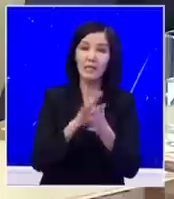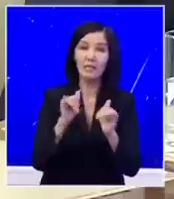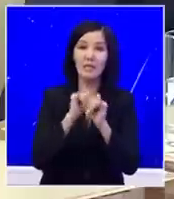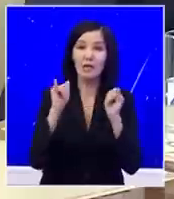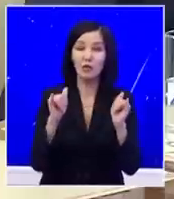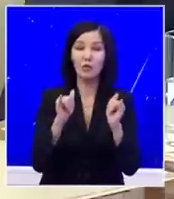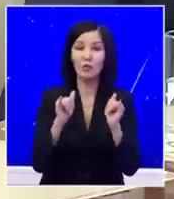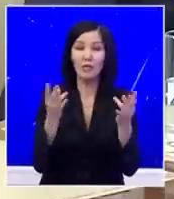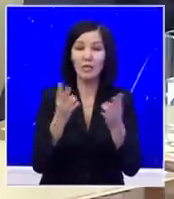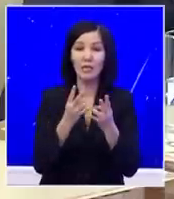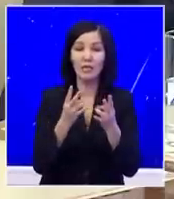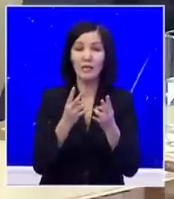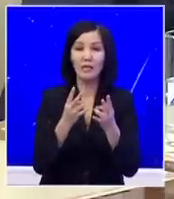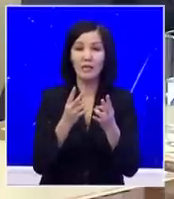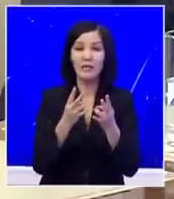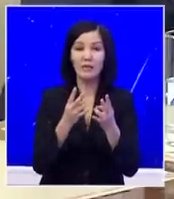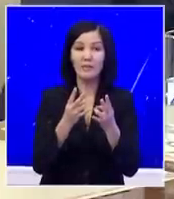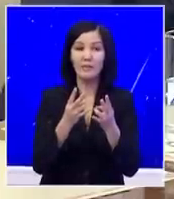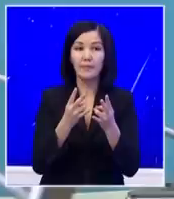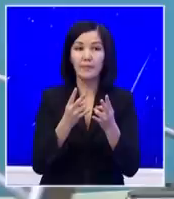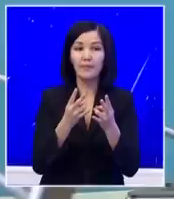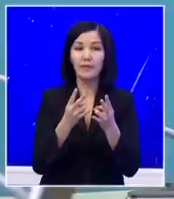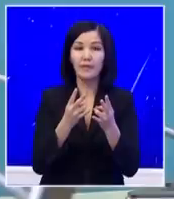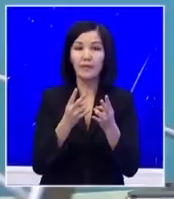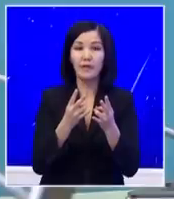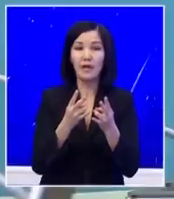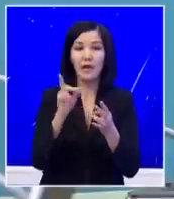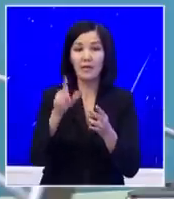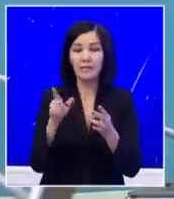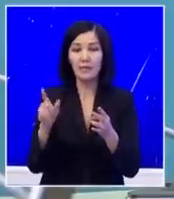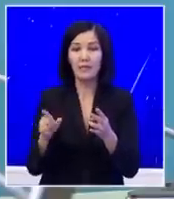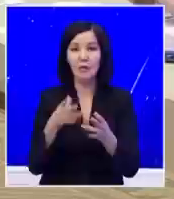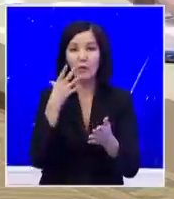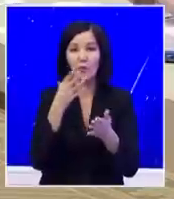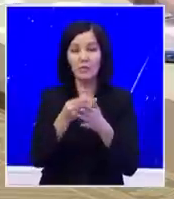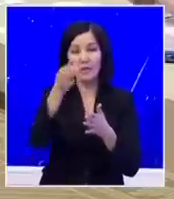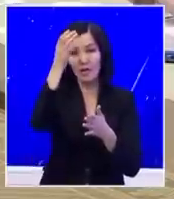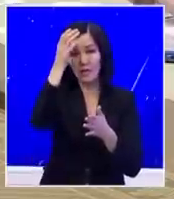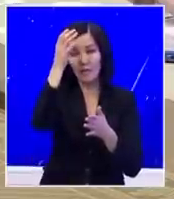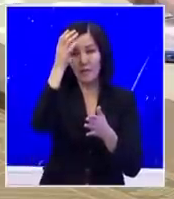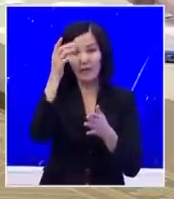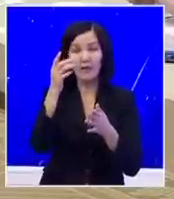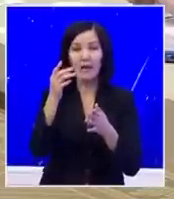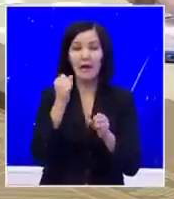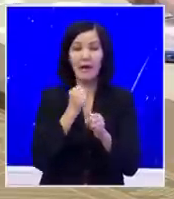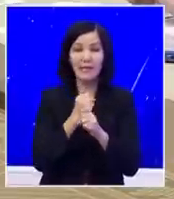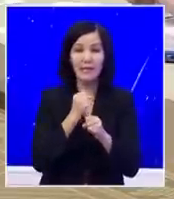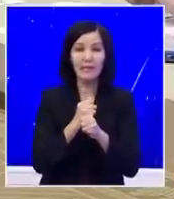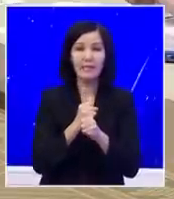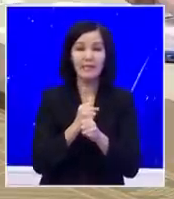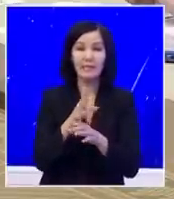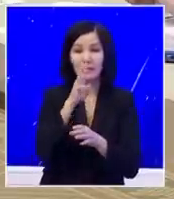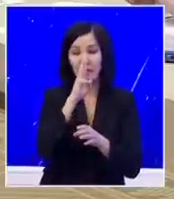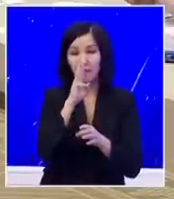керек. Докторанттардың көбі отбасылы азаматтар. Олар ғылыммен айналысқан кезінде негізінен